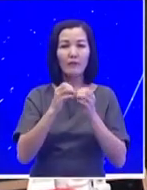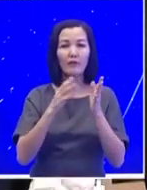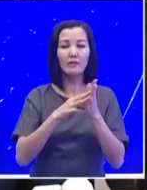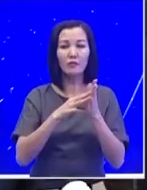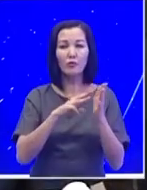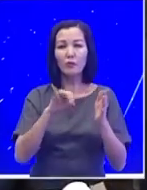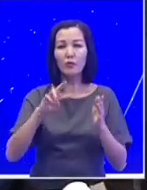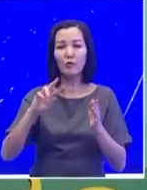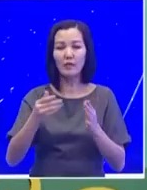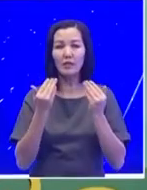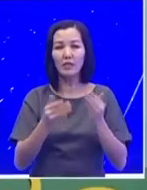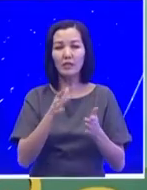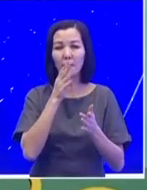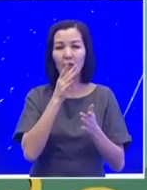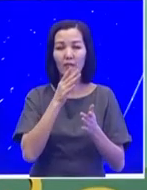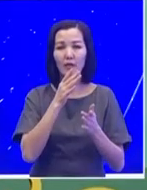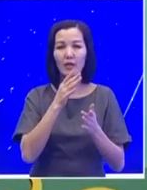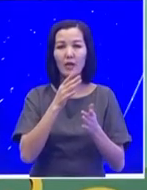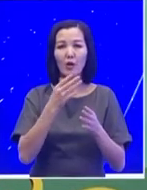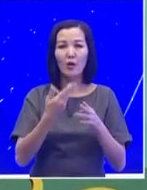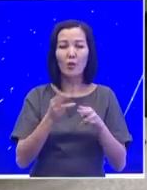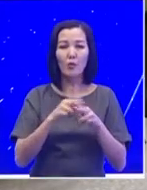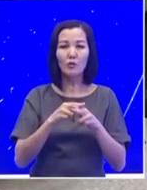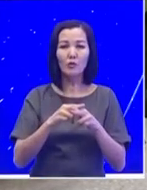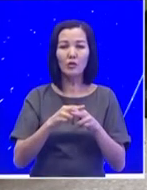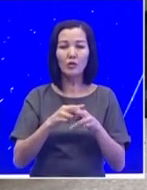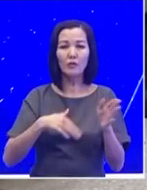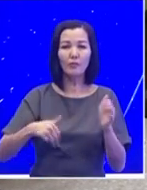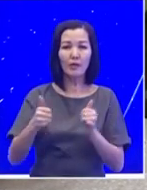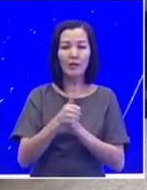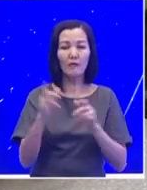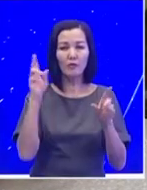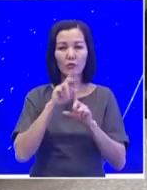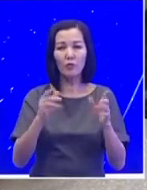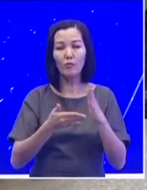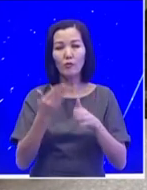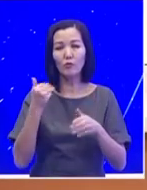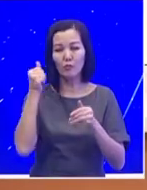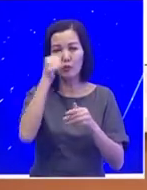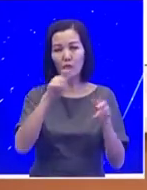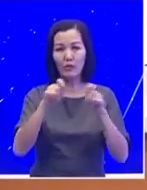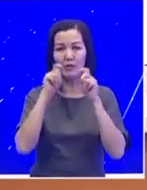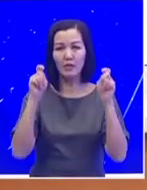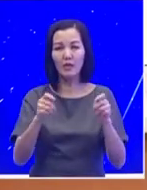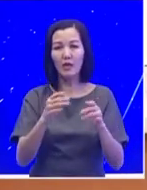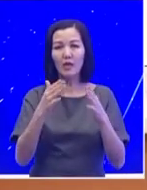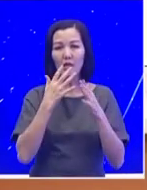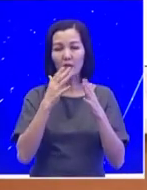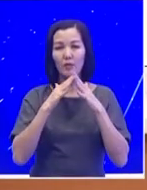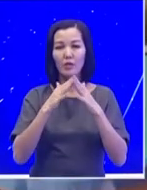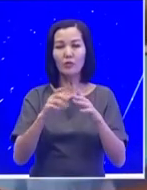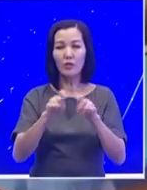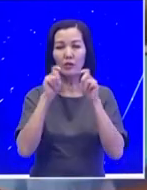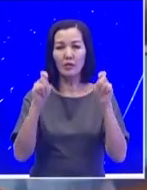миллионов тенге. В настоящее время она является одной из передовых школ в регионе. Если в прошлом году в ней открыли единственную своего рода теплицу, то в этом году